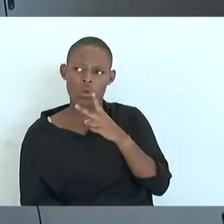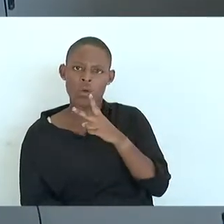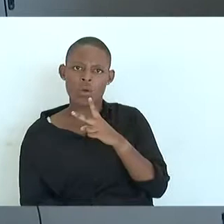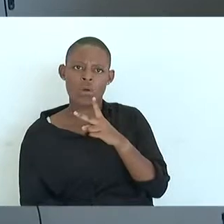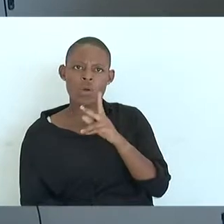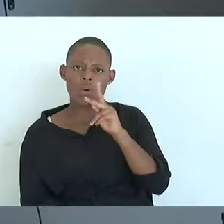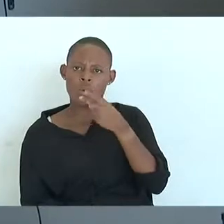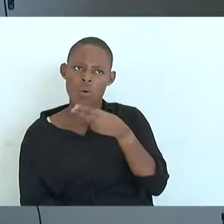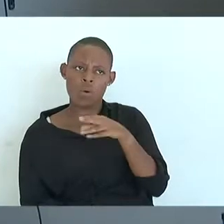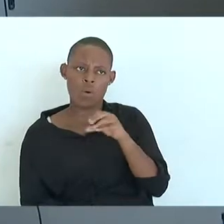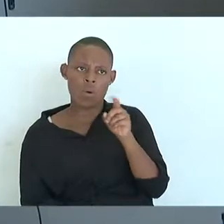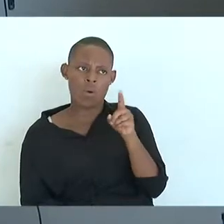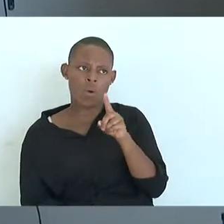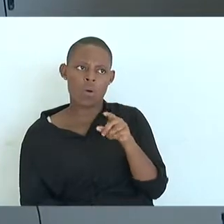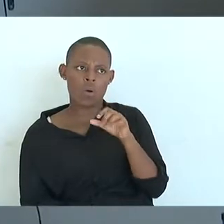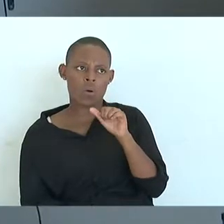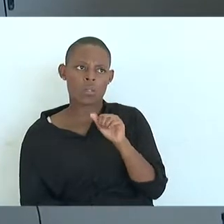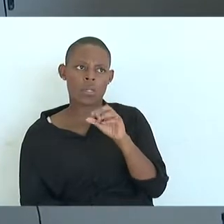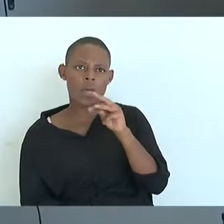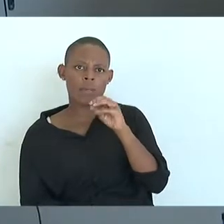uKhoza.